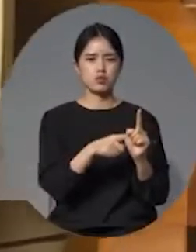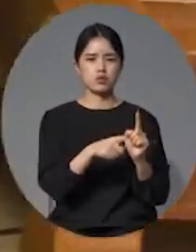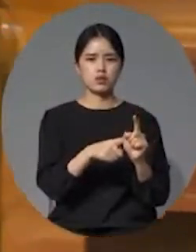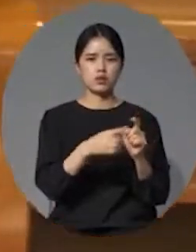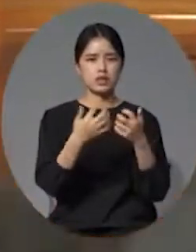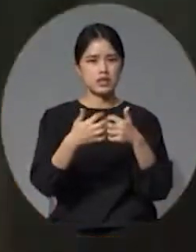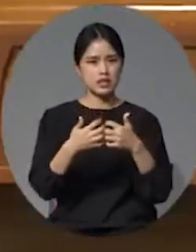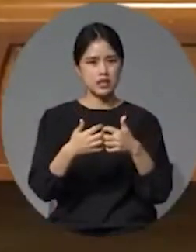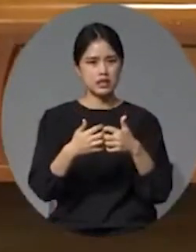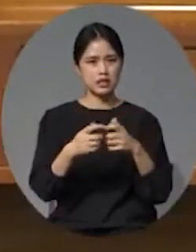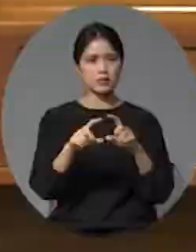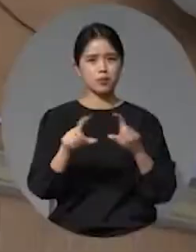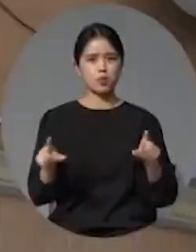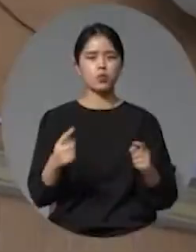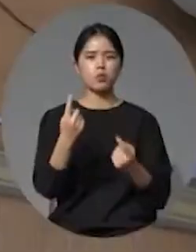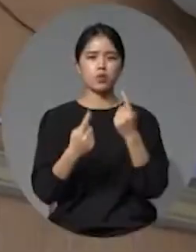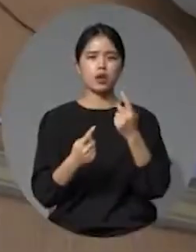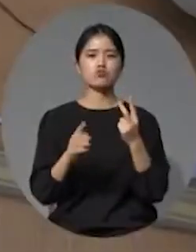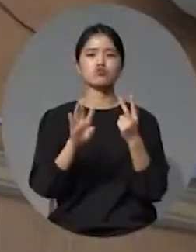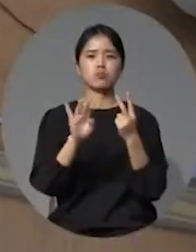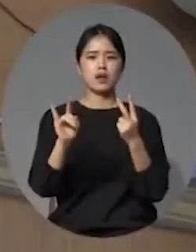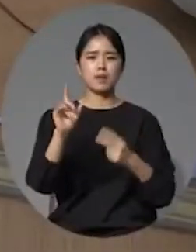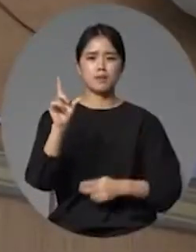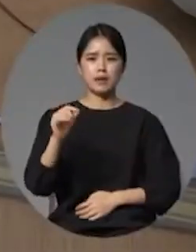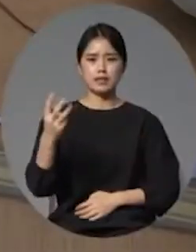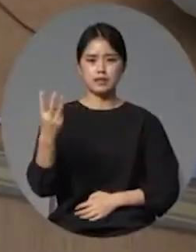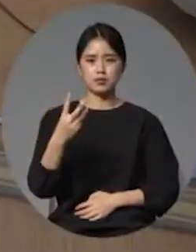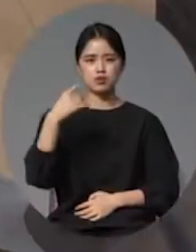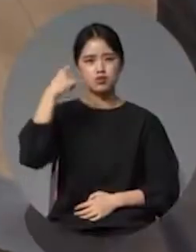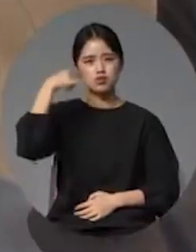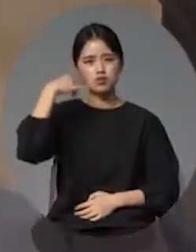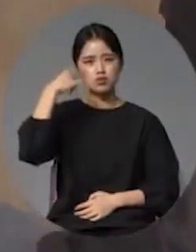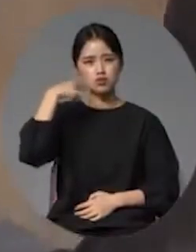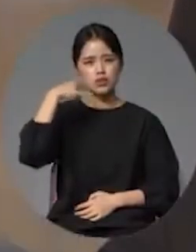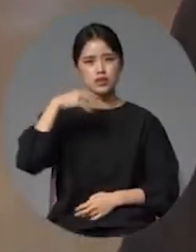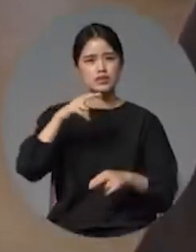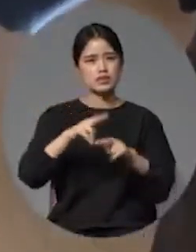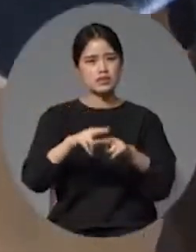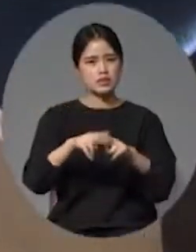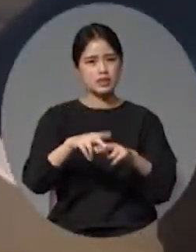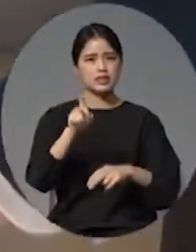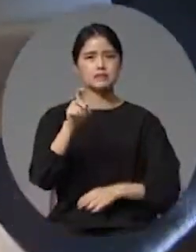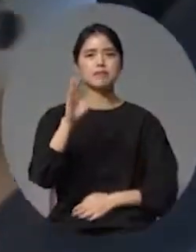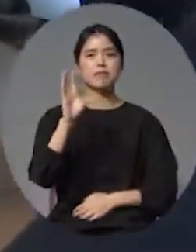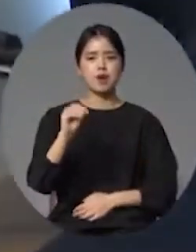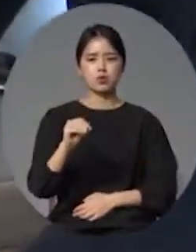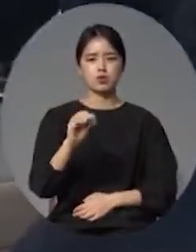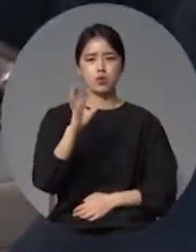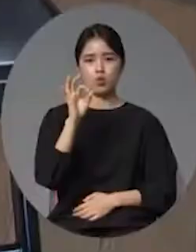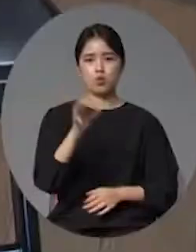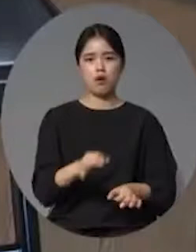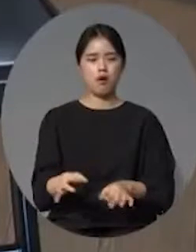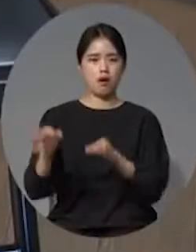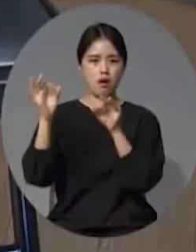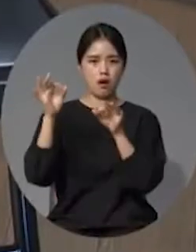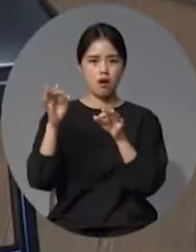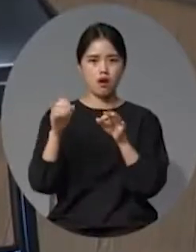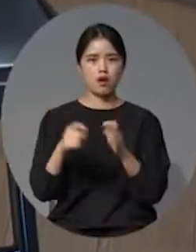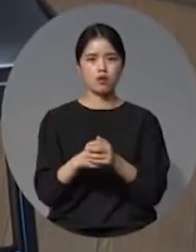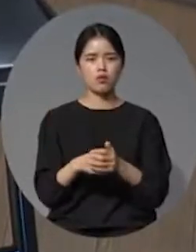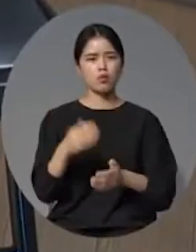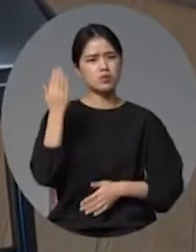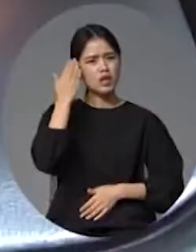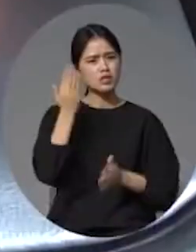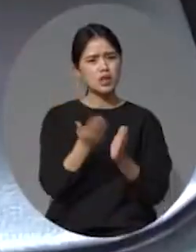발마사지기 가격은 시중가의 2배에 13,000원짜리 중국산 접이식 의자는 10만 원의 가격이 책정되는 등